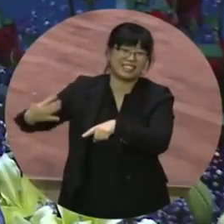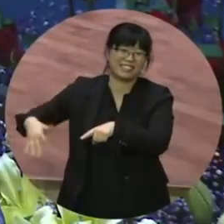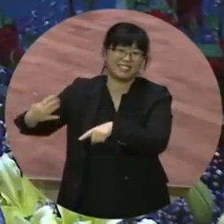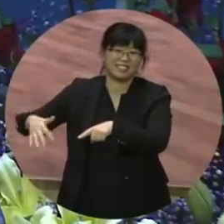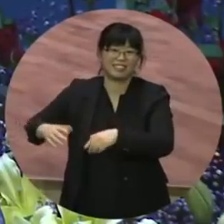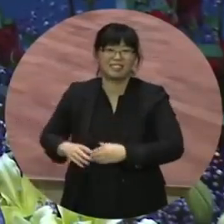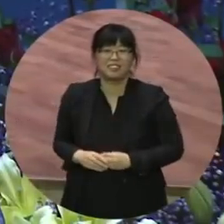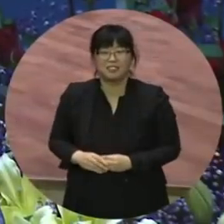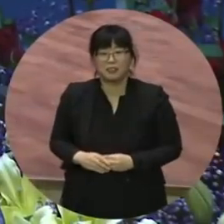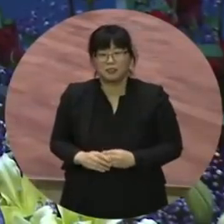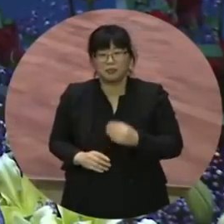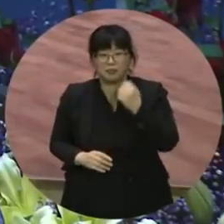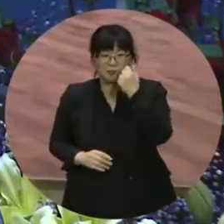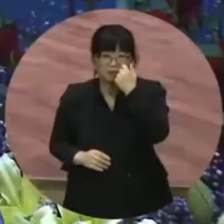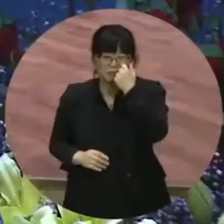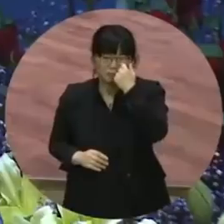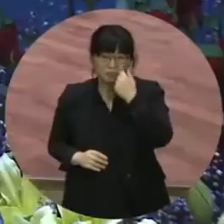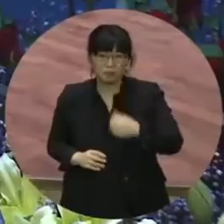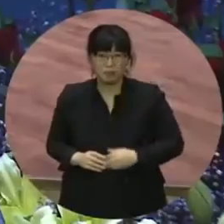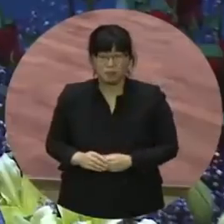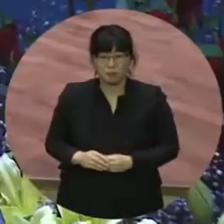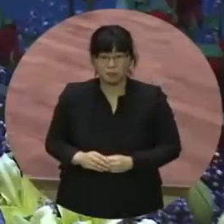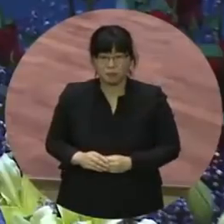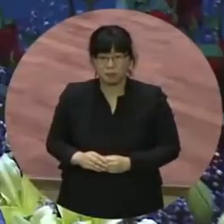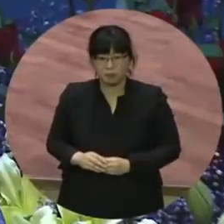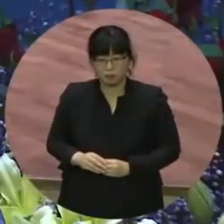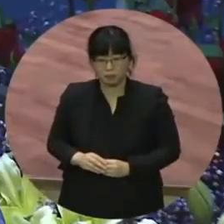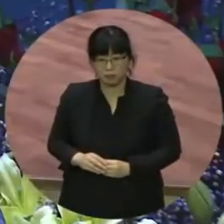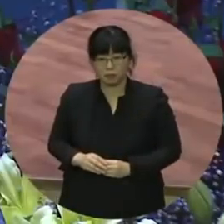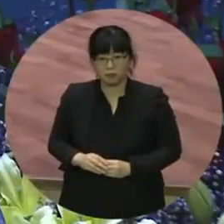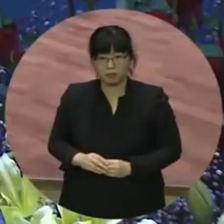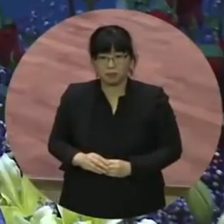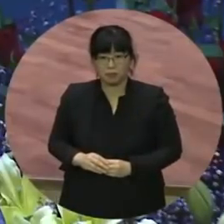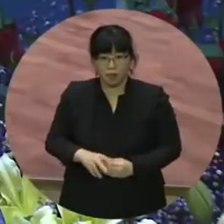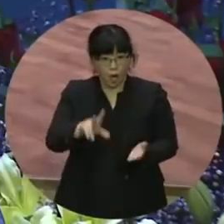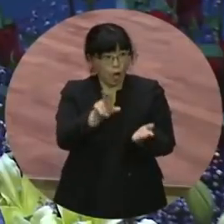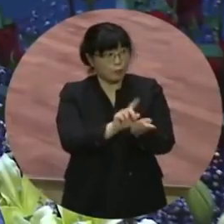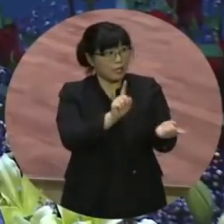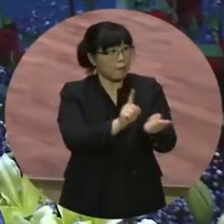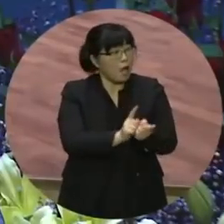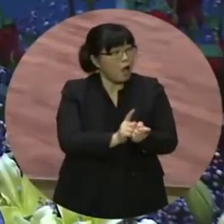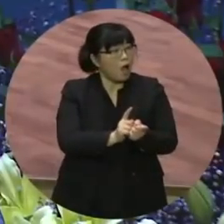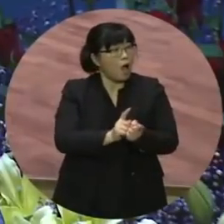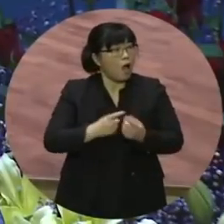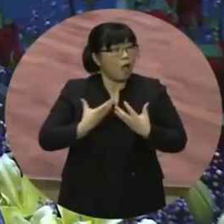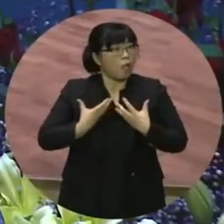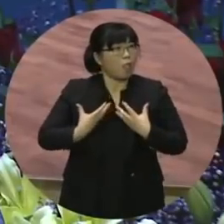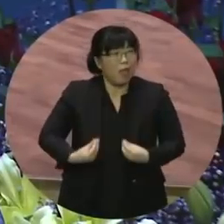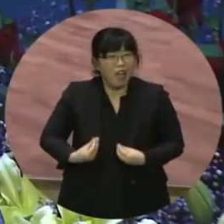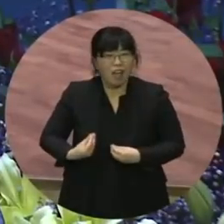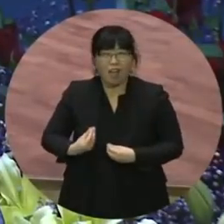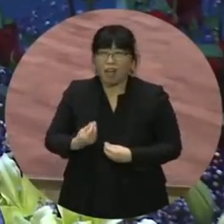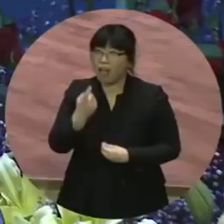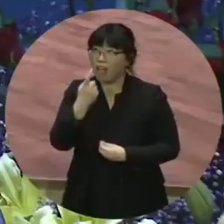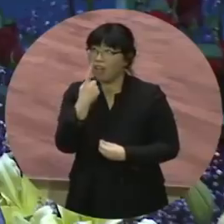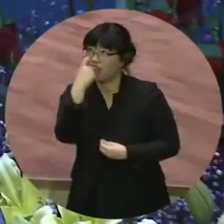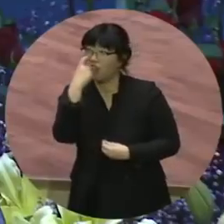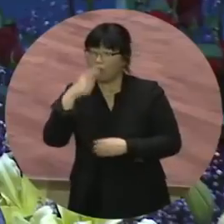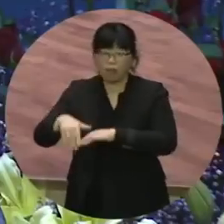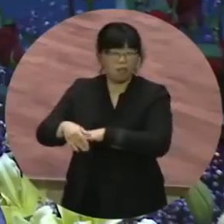돼가지고 그렇게 무서운 겁니다. 금방 들켜요. 그냥 맨날 삐치고 맨날 시험